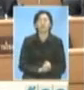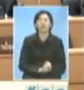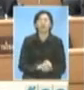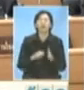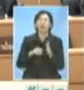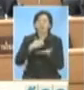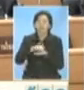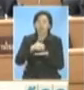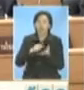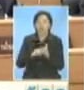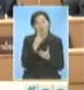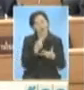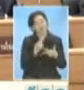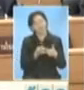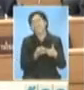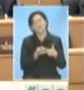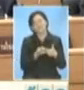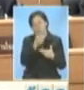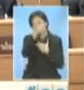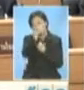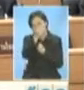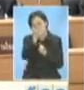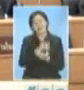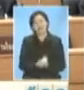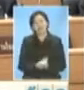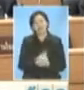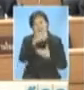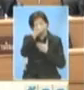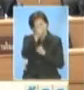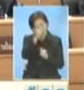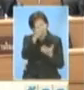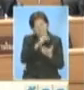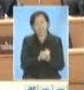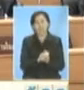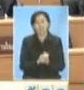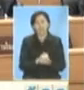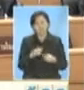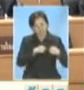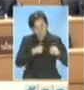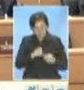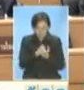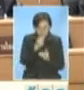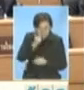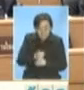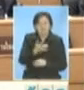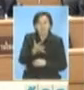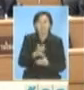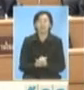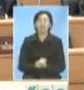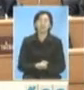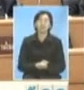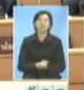ความเป็นจริงตัวเห็นตัวเลขแค่นี้ก็ทราบแล้วครับว่าท่านละเลยและท่านไม่ได้มีความใส่ใจในเรื่องของการให้ความจริงจังกับภาคอุตสาหกรรมเลย